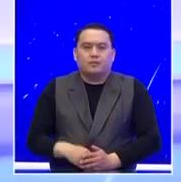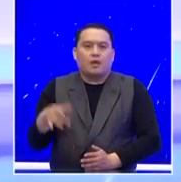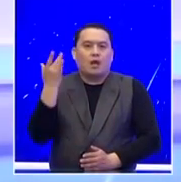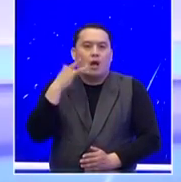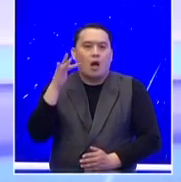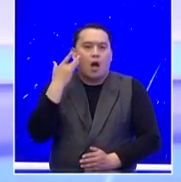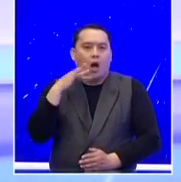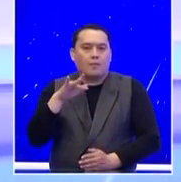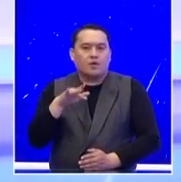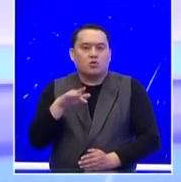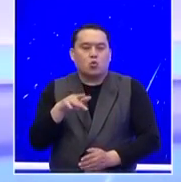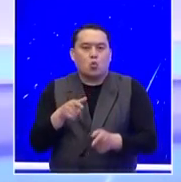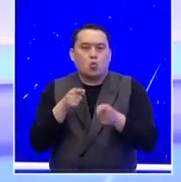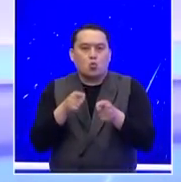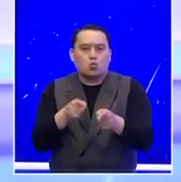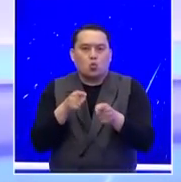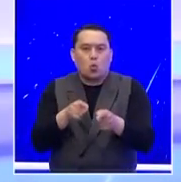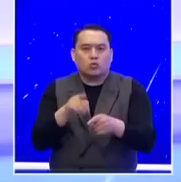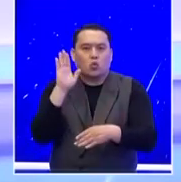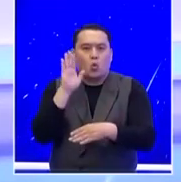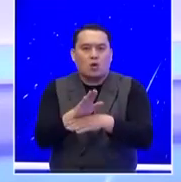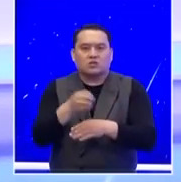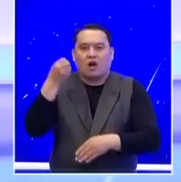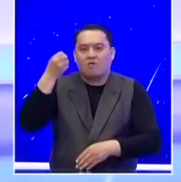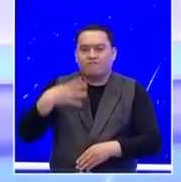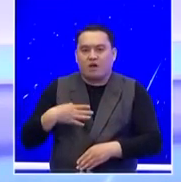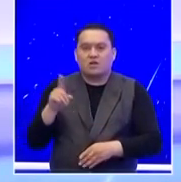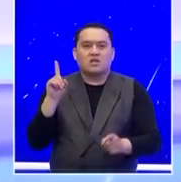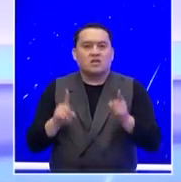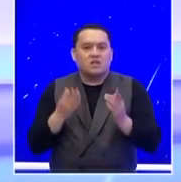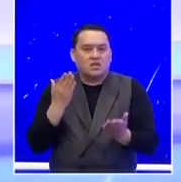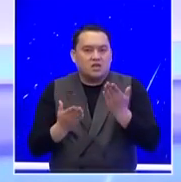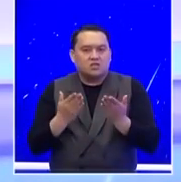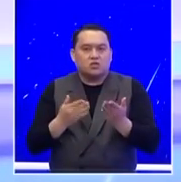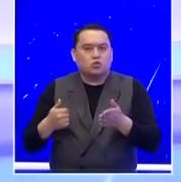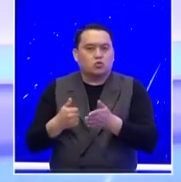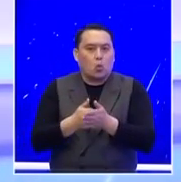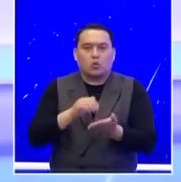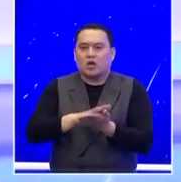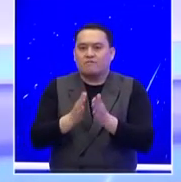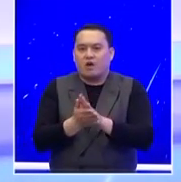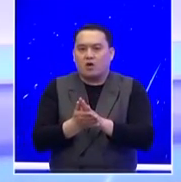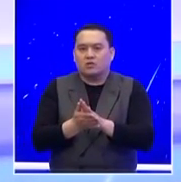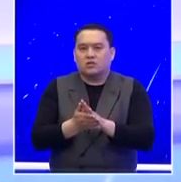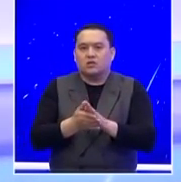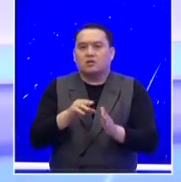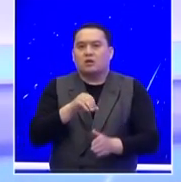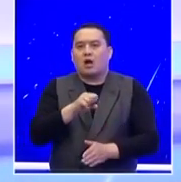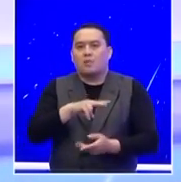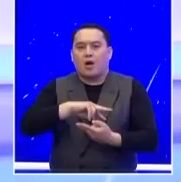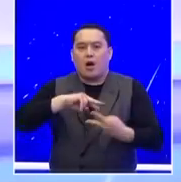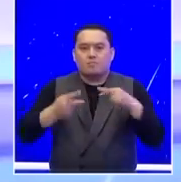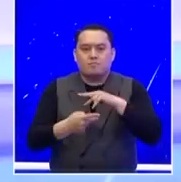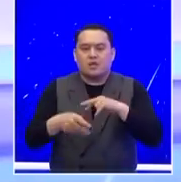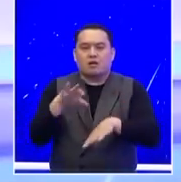Соединенные Штаты пригрозили вывести свои войска из Афганистана, если Кабул не сможет достигнуть договоренности с талибами об обмене